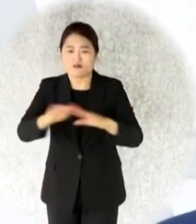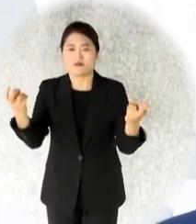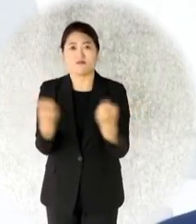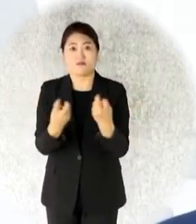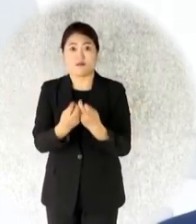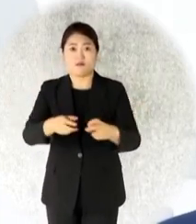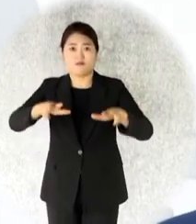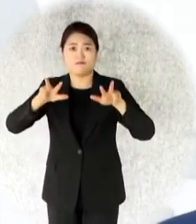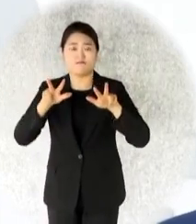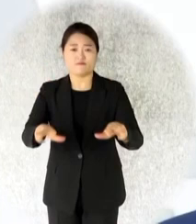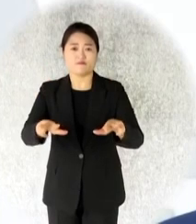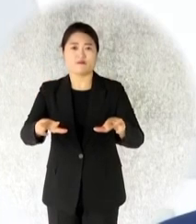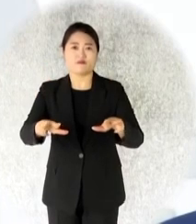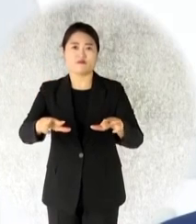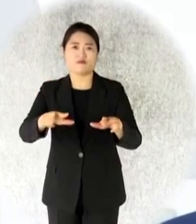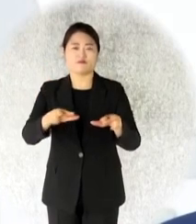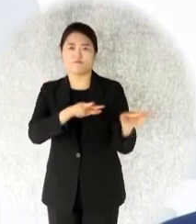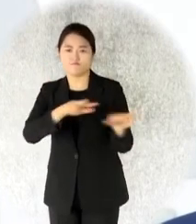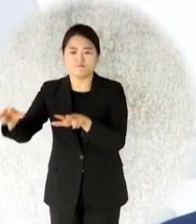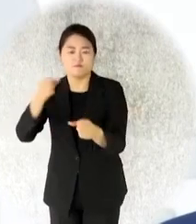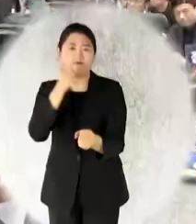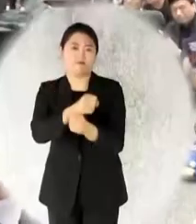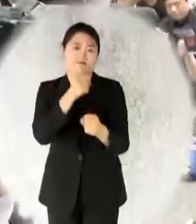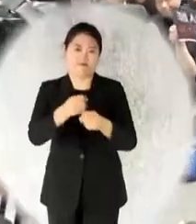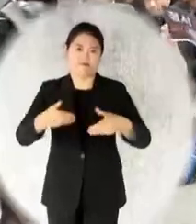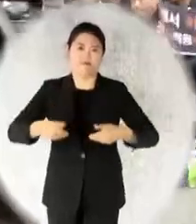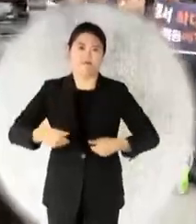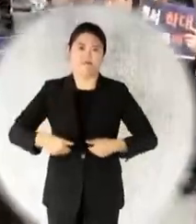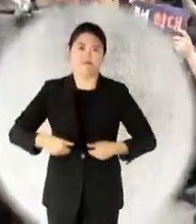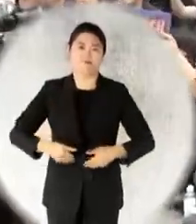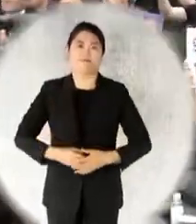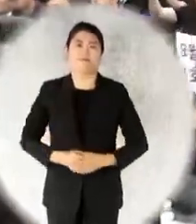지금 즉시 마련해야 합니다